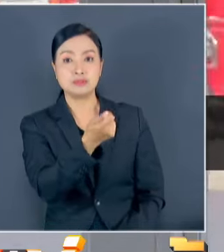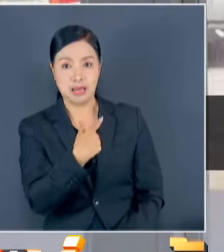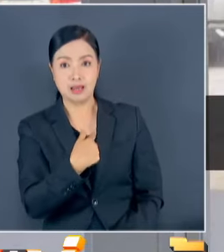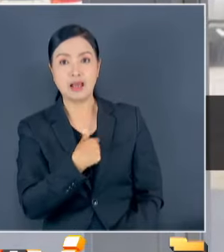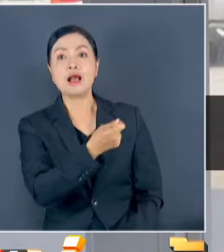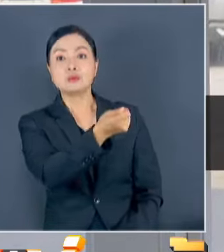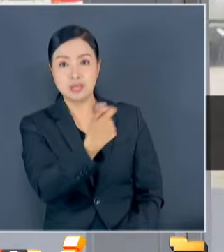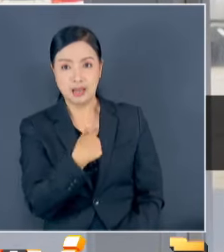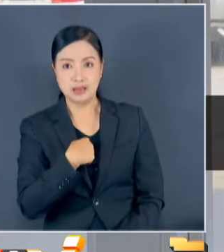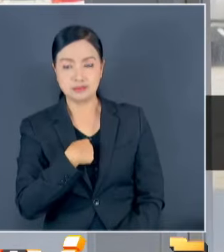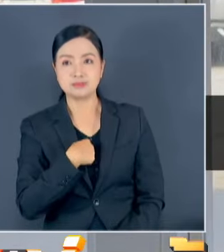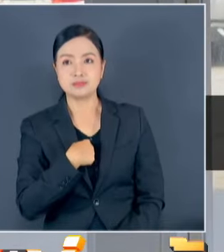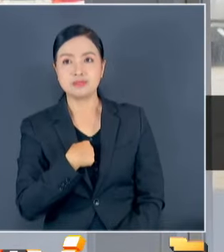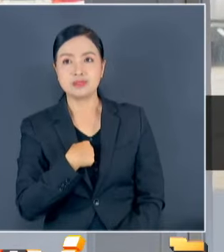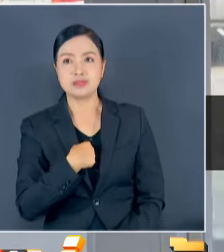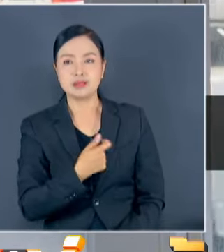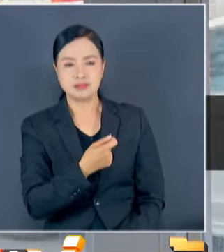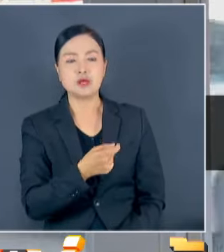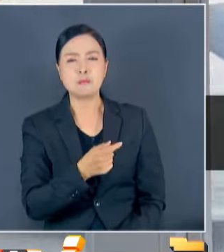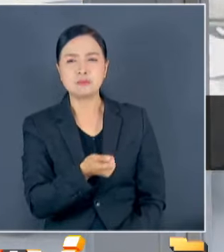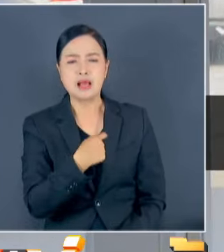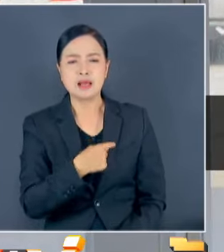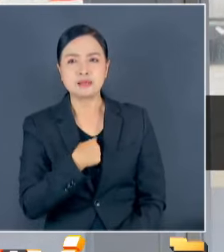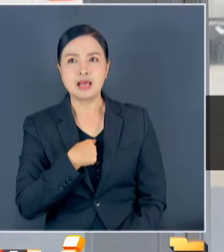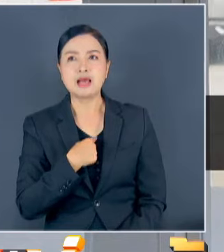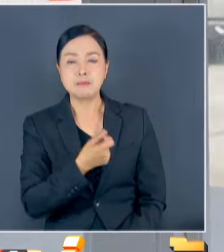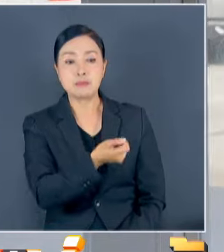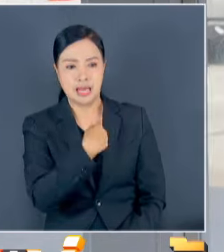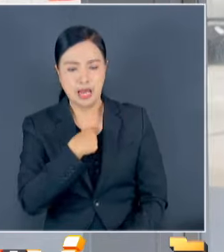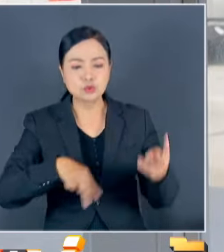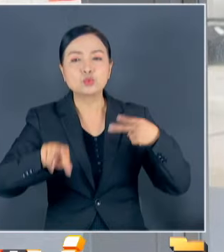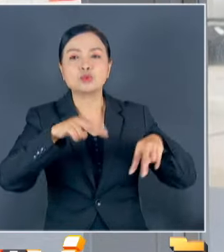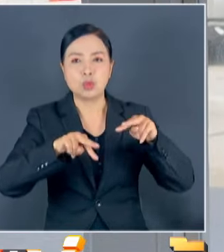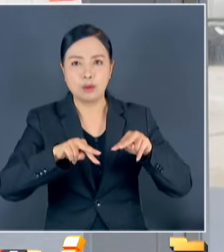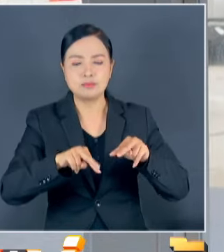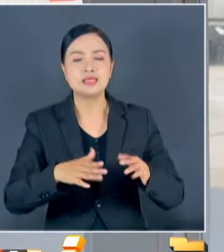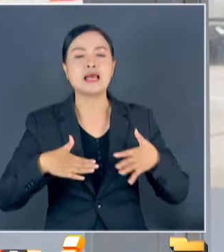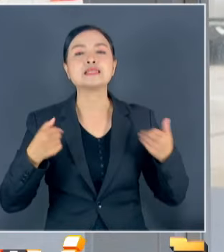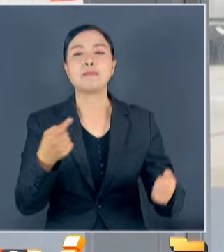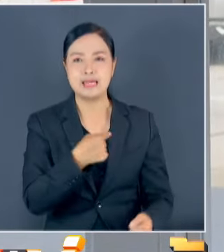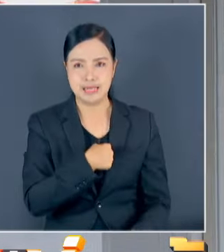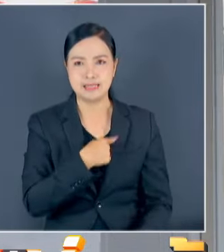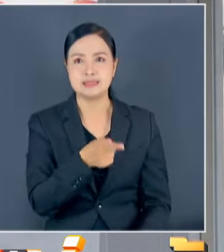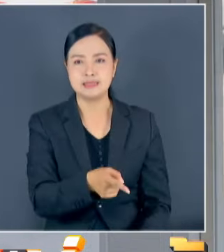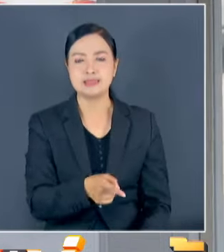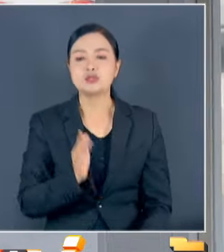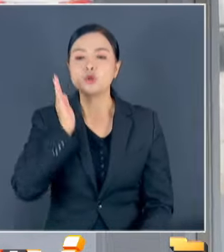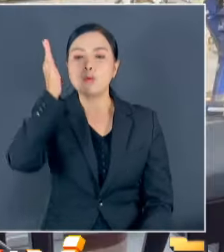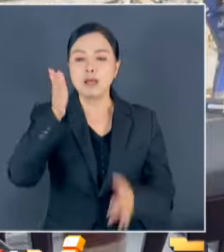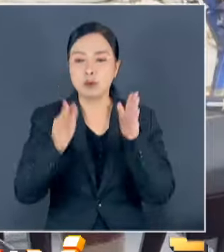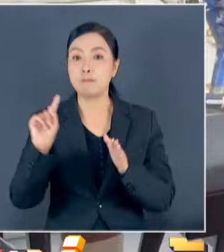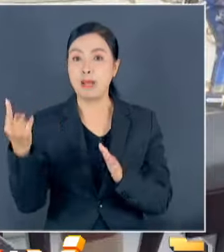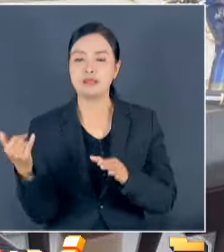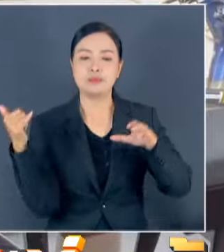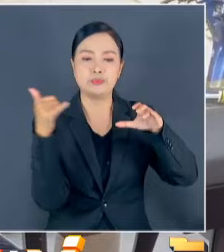ผู้ว่าจ้างต้องการจะปล่อยเช่าต่อก็จะได้สบายใจด้วยถ้ามีคนมาทดลองให้ นอกจากนี้น